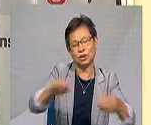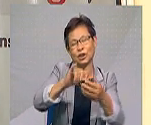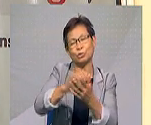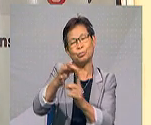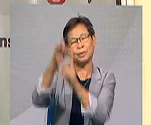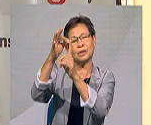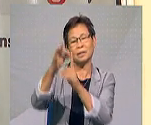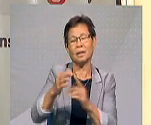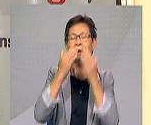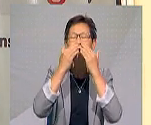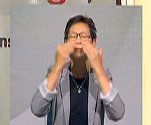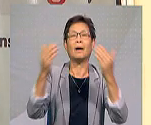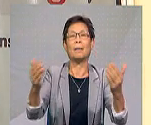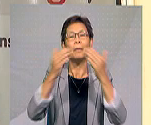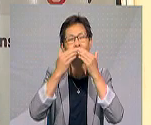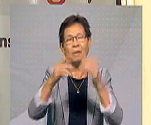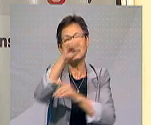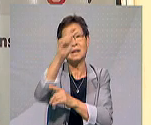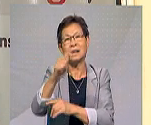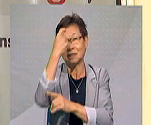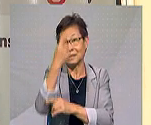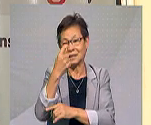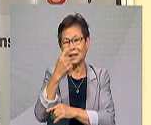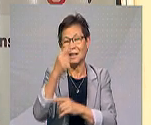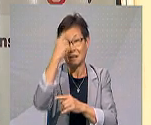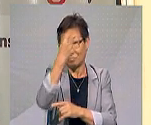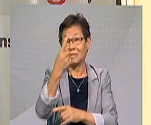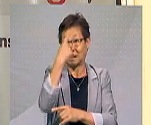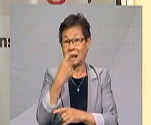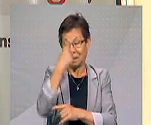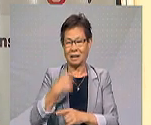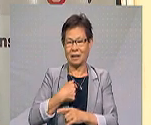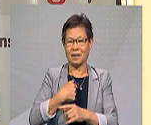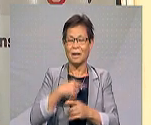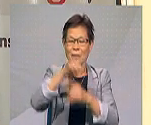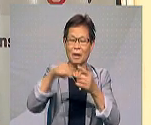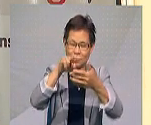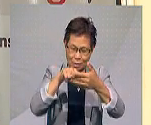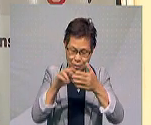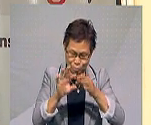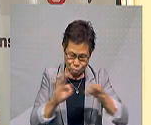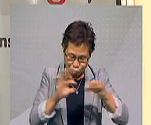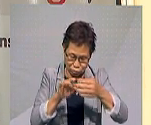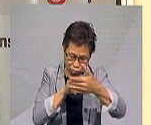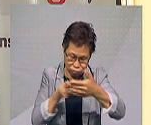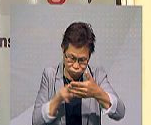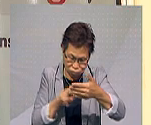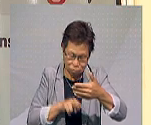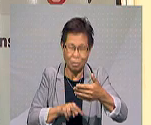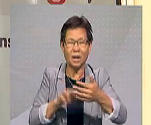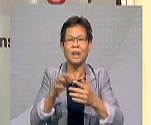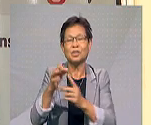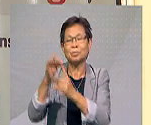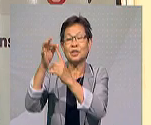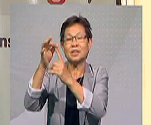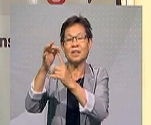Dan alhamdulillah kalau ditanya pada pandangan peribadi saya, memang bila saya baca skrip, memang dia menawarkan satu perbezaan